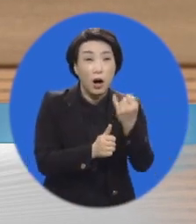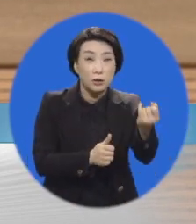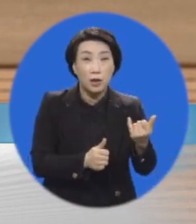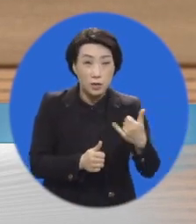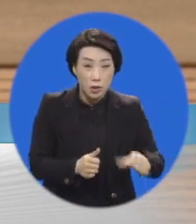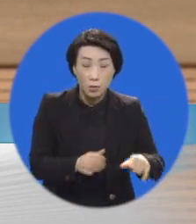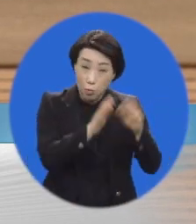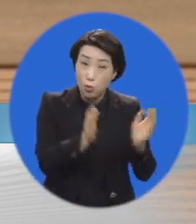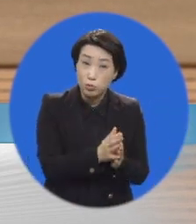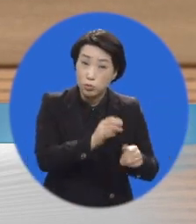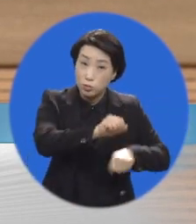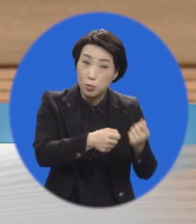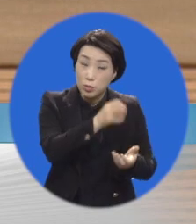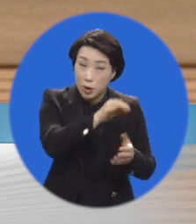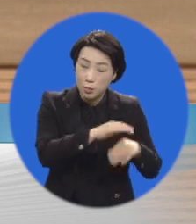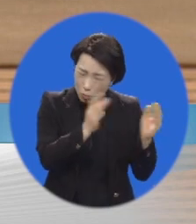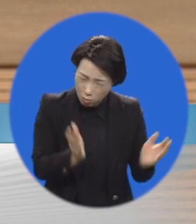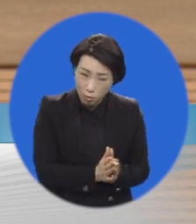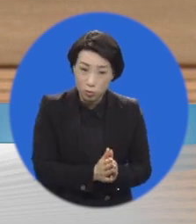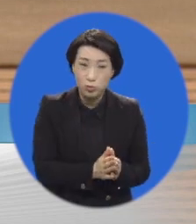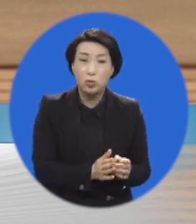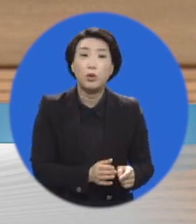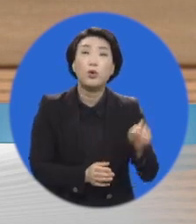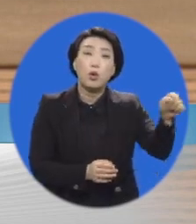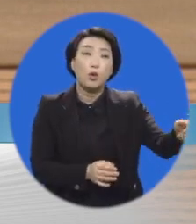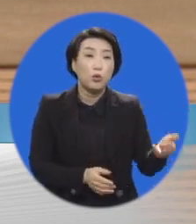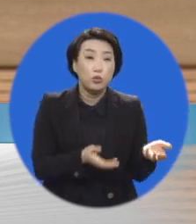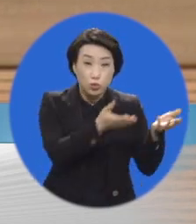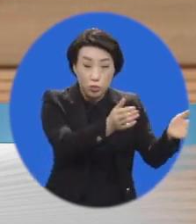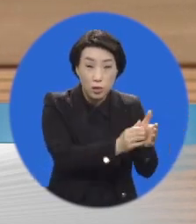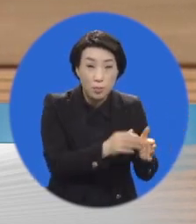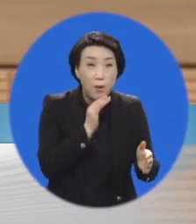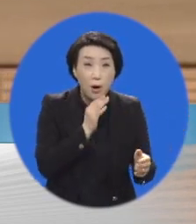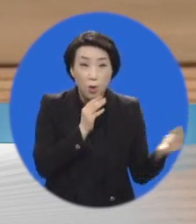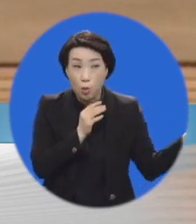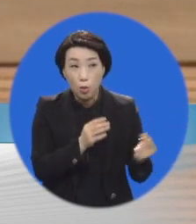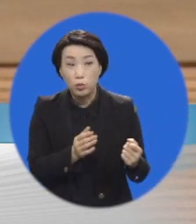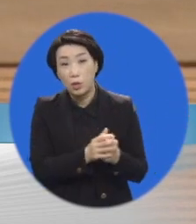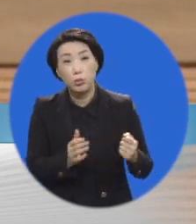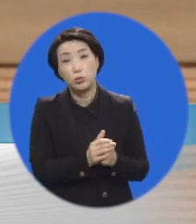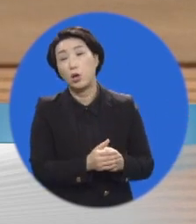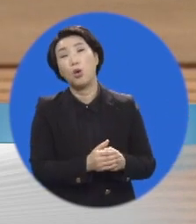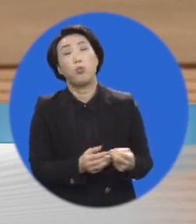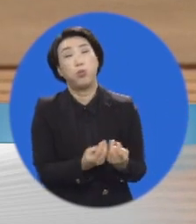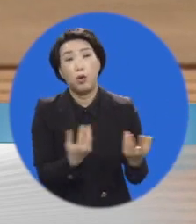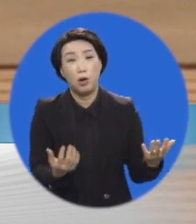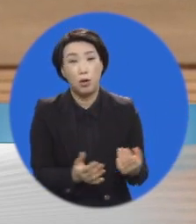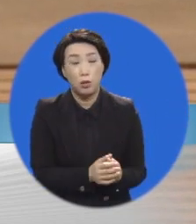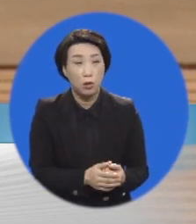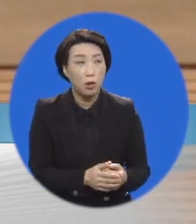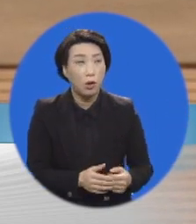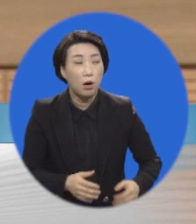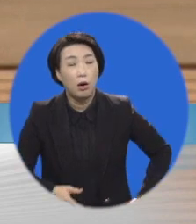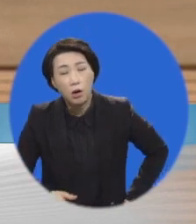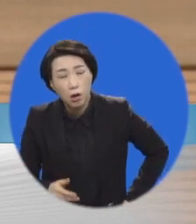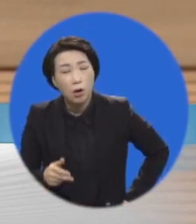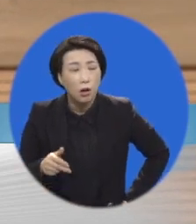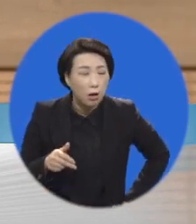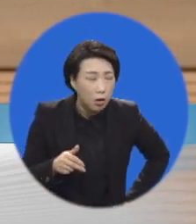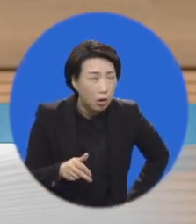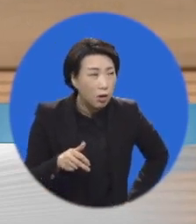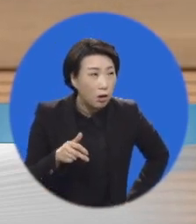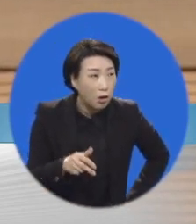있고 지금 쫓아오고 그 대책이 없어. 이렇게 보다 보니까 형이 막 칼을 들고